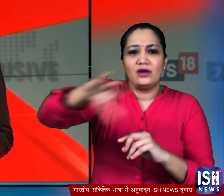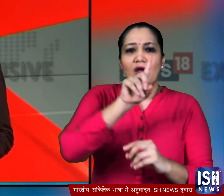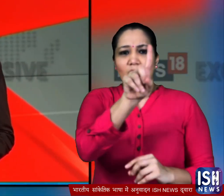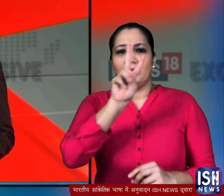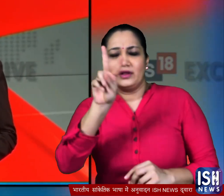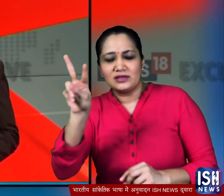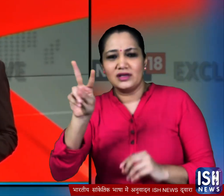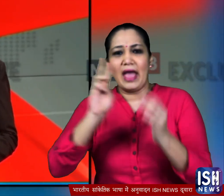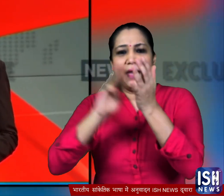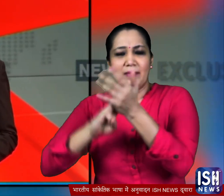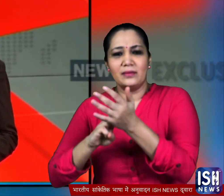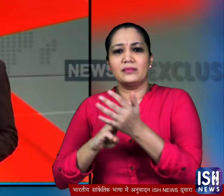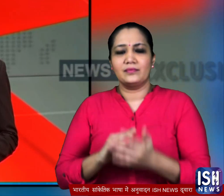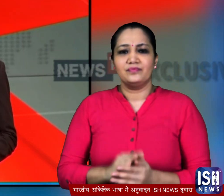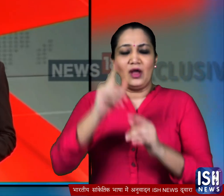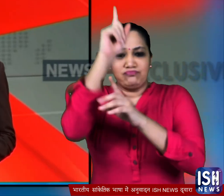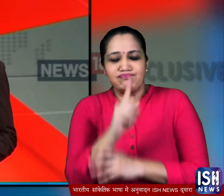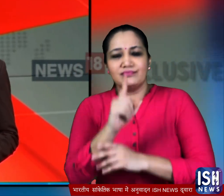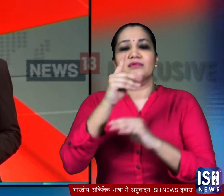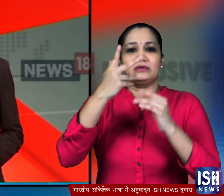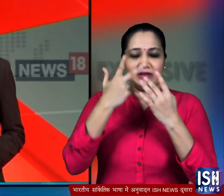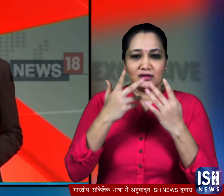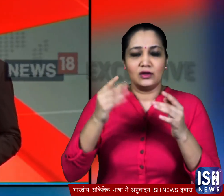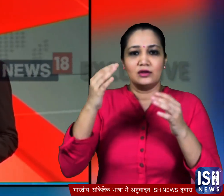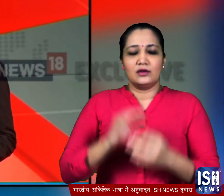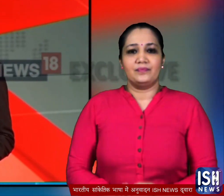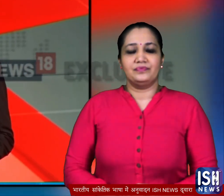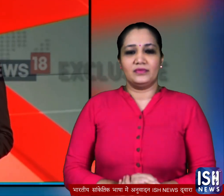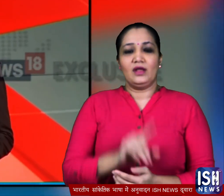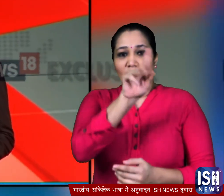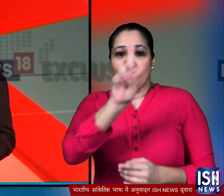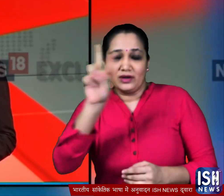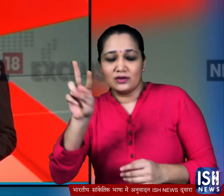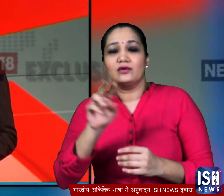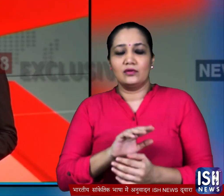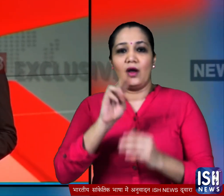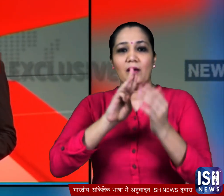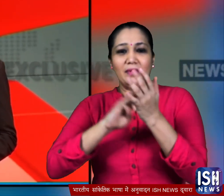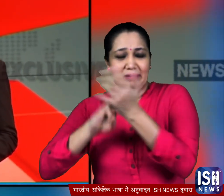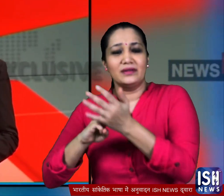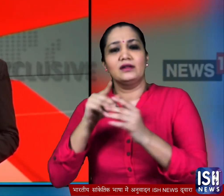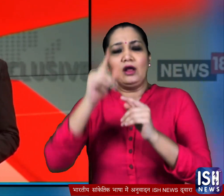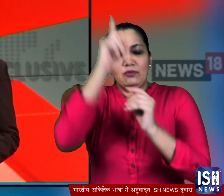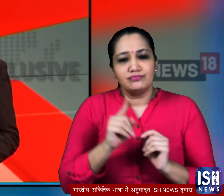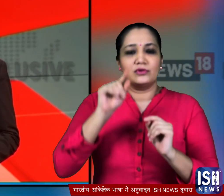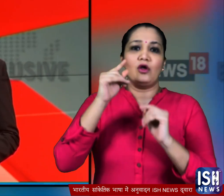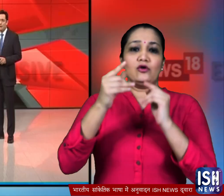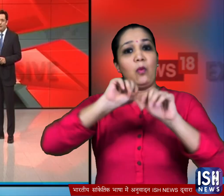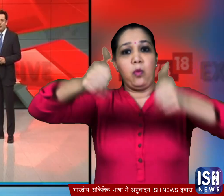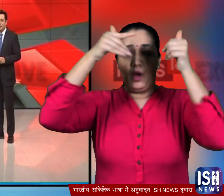122 mm रॉकेट का पिनाका मल्टीबैरल 122 mm पिनाका मल्टीबैरल रॉकेट लॉन्चर से सफल परीक्षण किया गया।